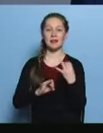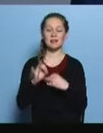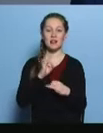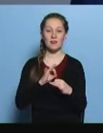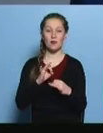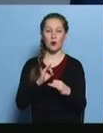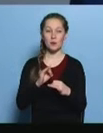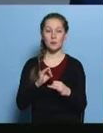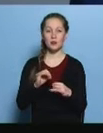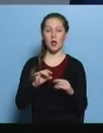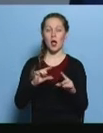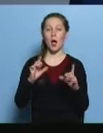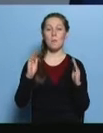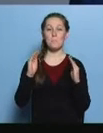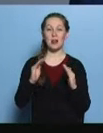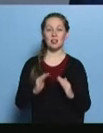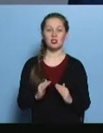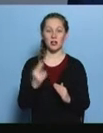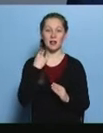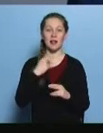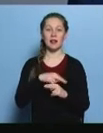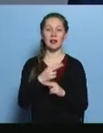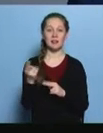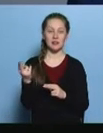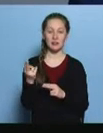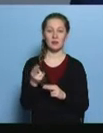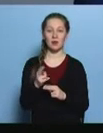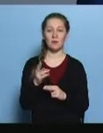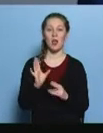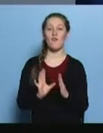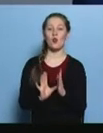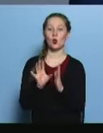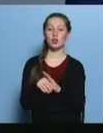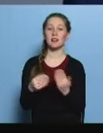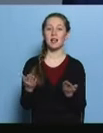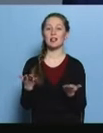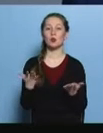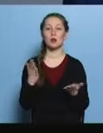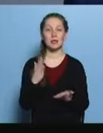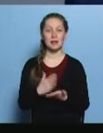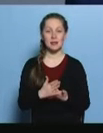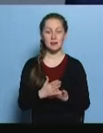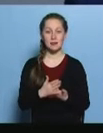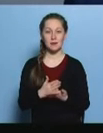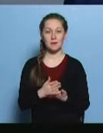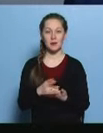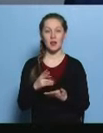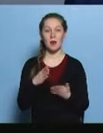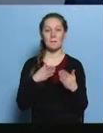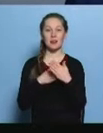о погашении кредиторской задолженности по капвложениям, которые сегодня есть в пределах